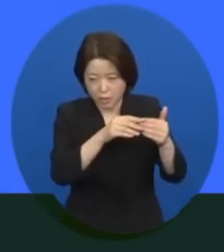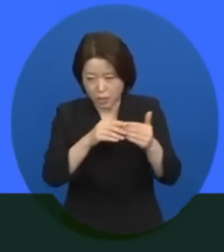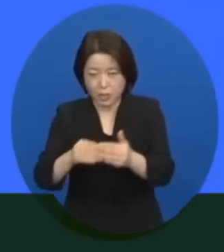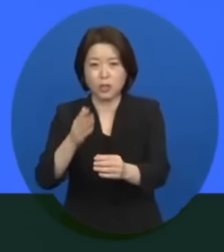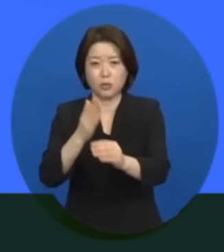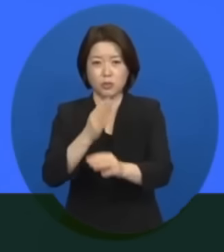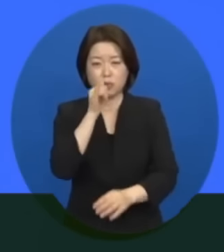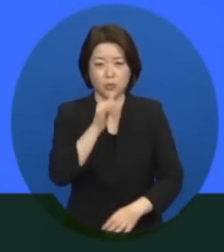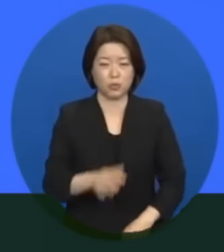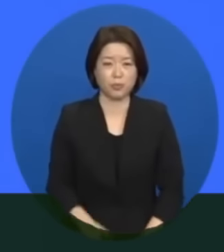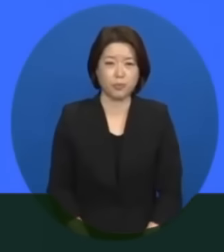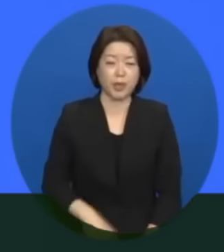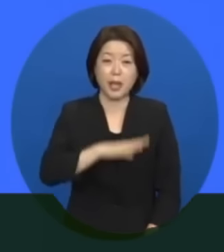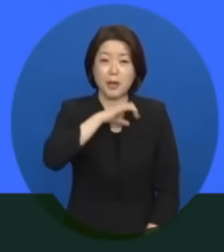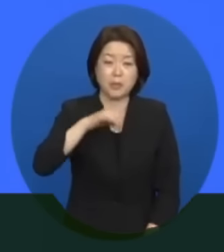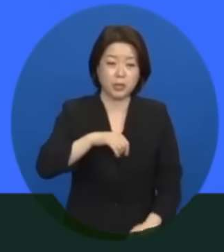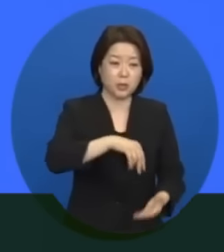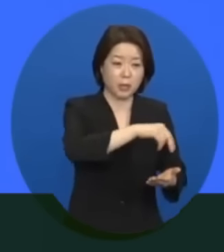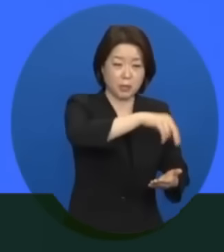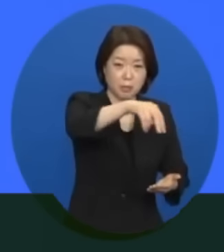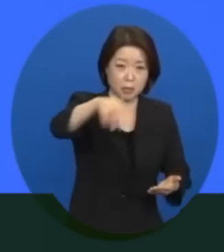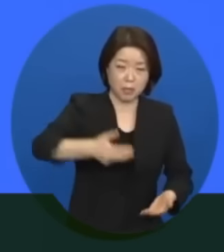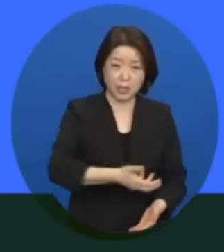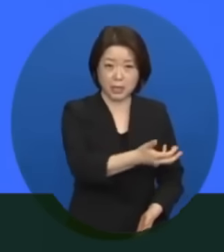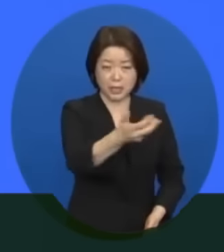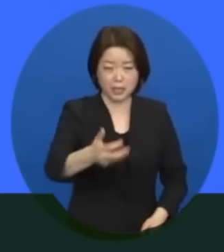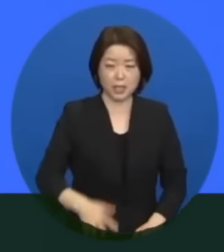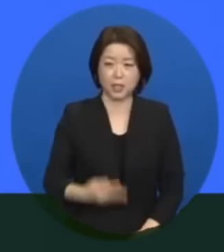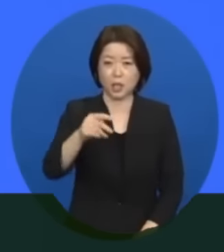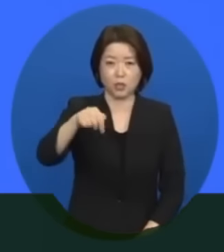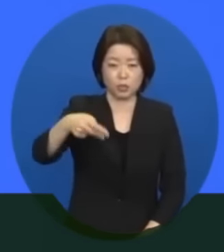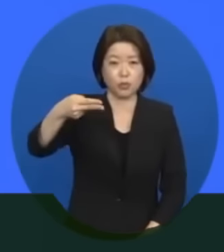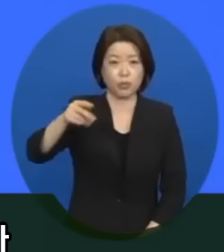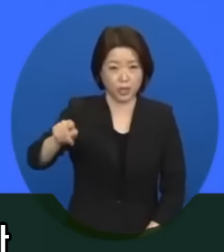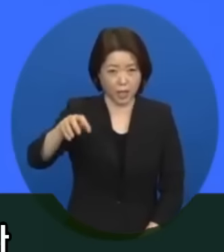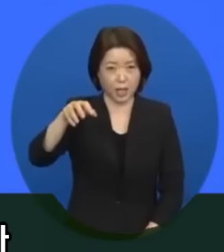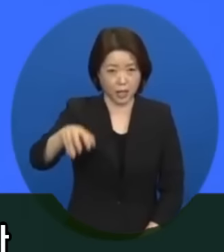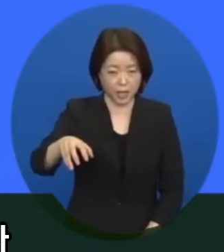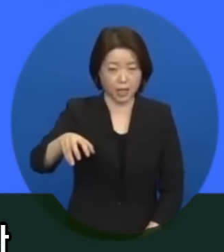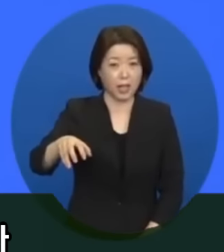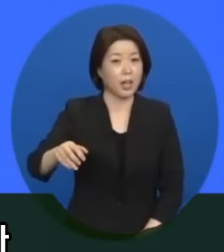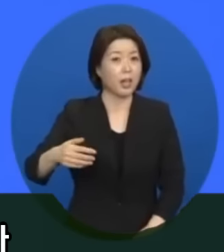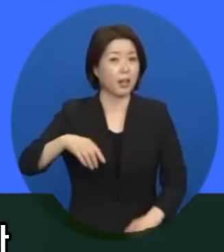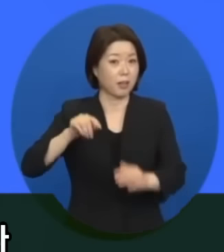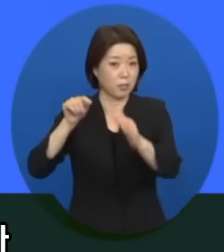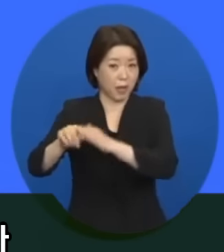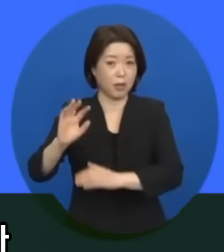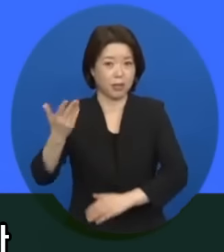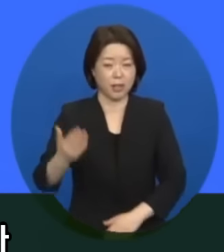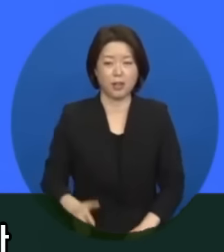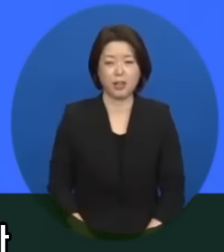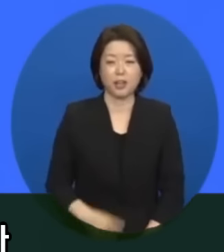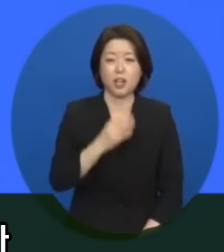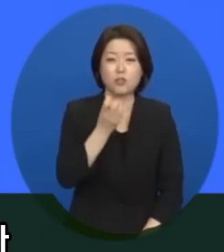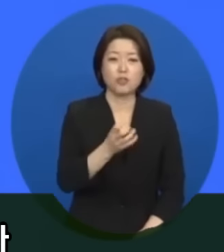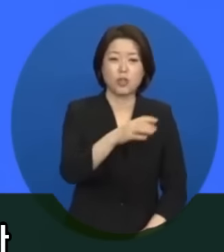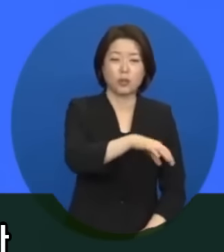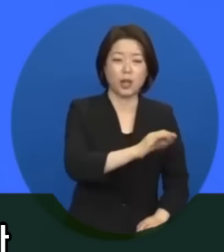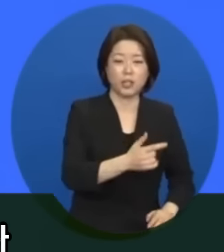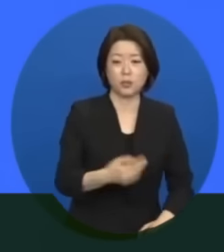사방으로 들어다가 루에 사는 성도들에게도 간다라고 이제 말씀이 나와 있어 이 루다 지역은 유대 지방도 아니고